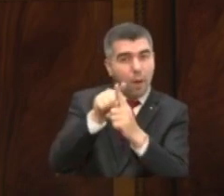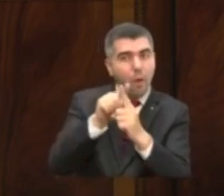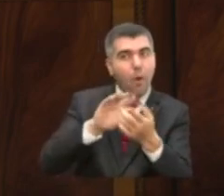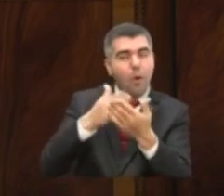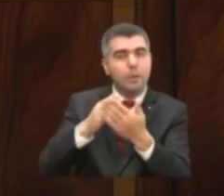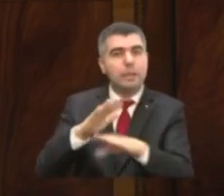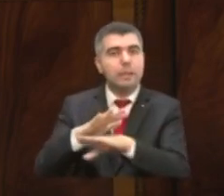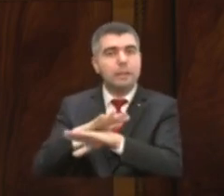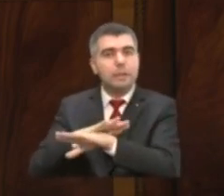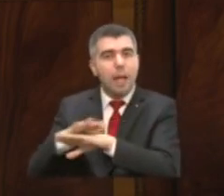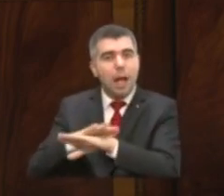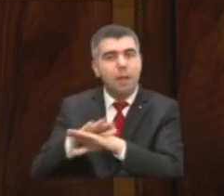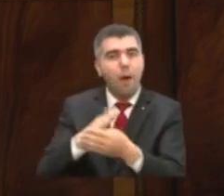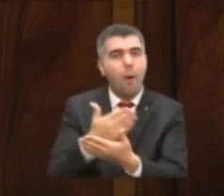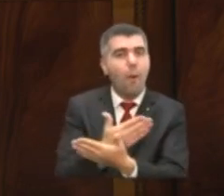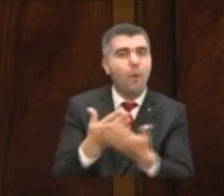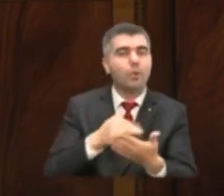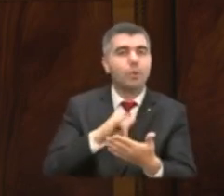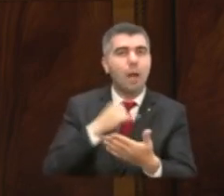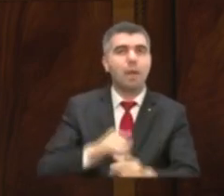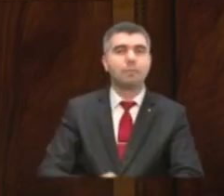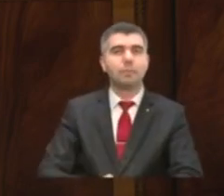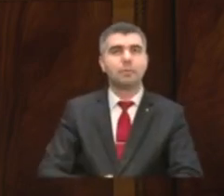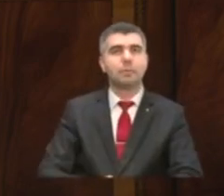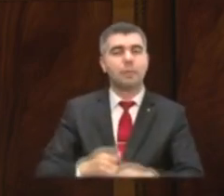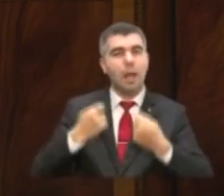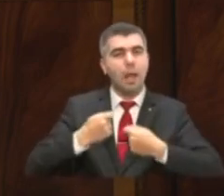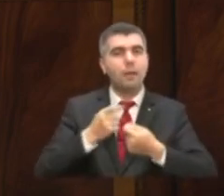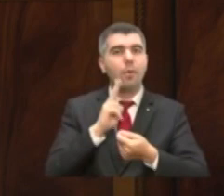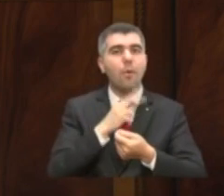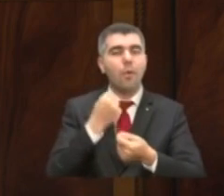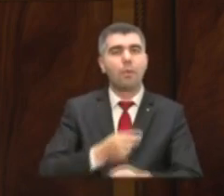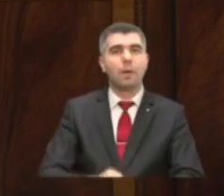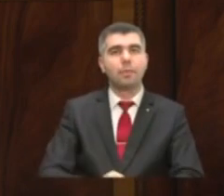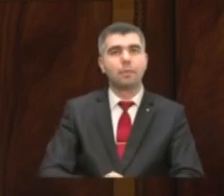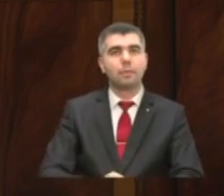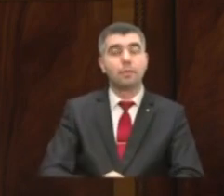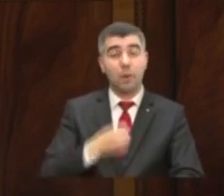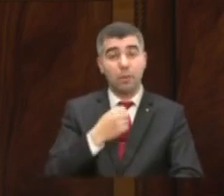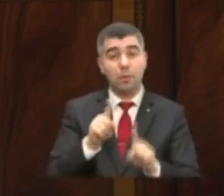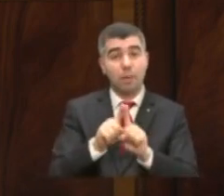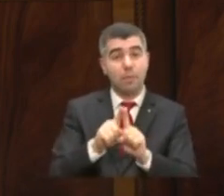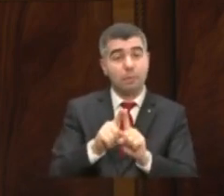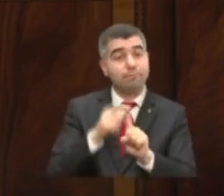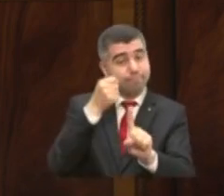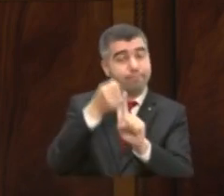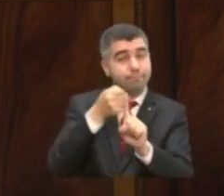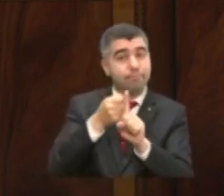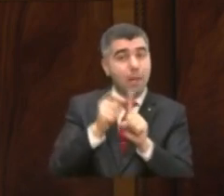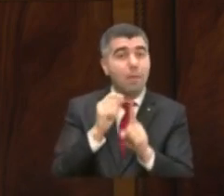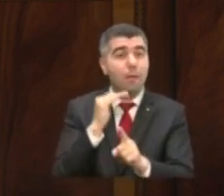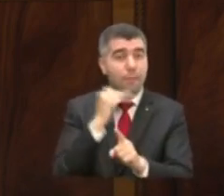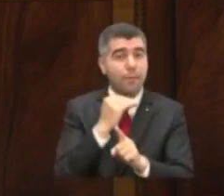المستهدفة لهذه الفئة. سيد رئيس الحكومة المحترم، نحثكم على الإسراع بإخراج المجلس الاستشاري